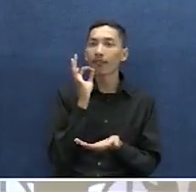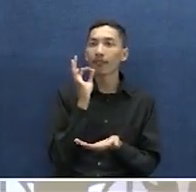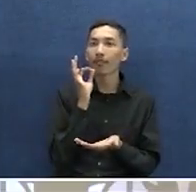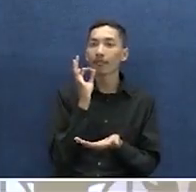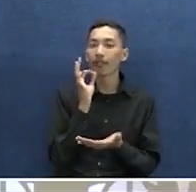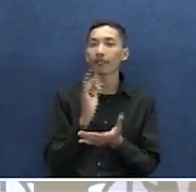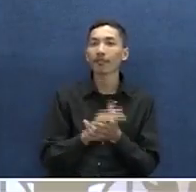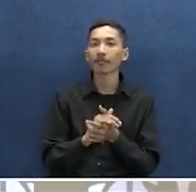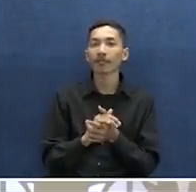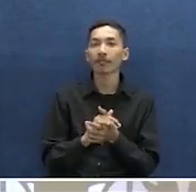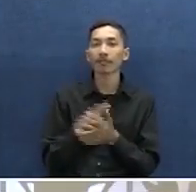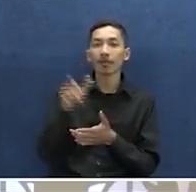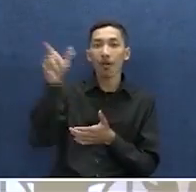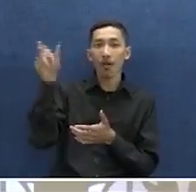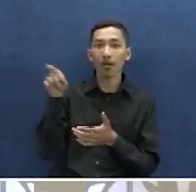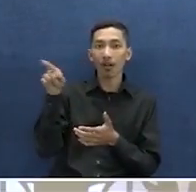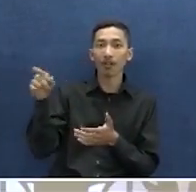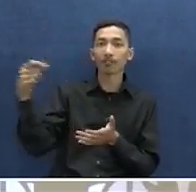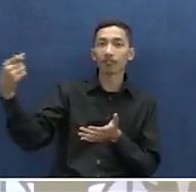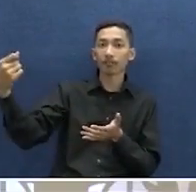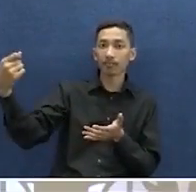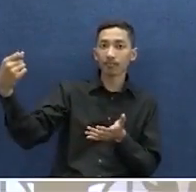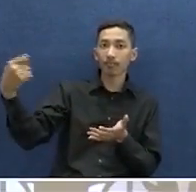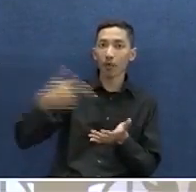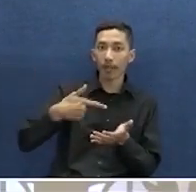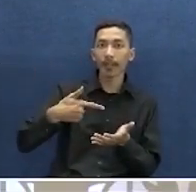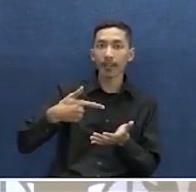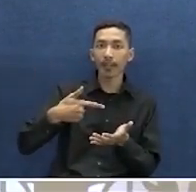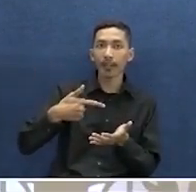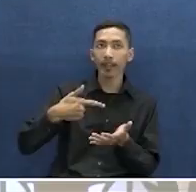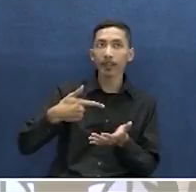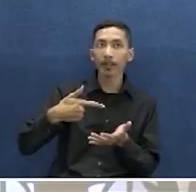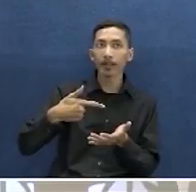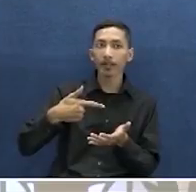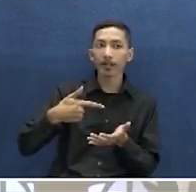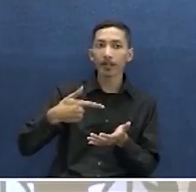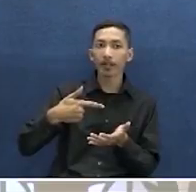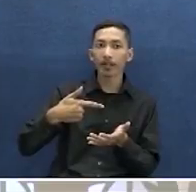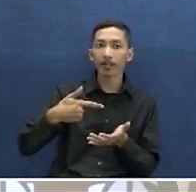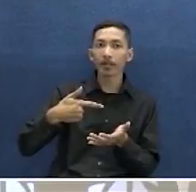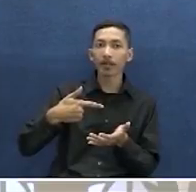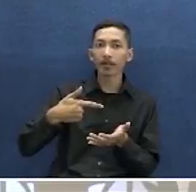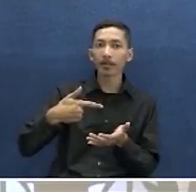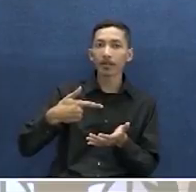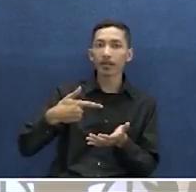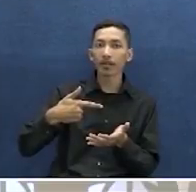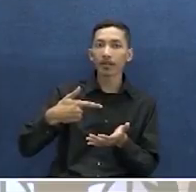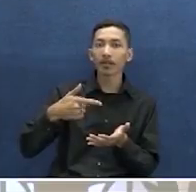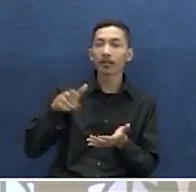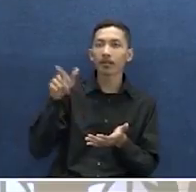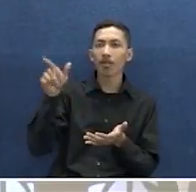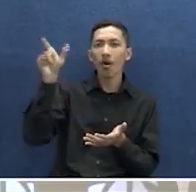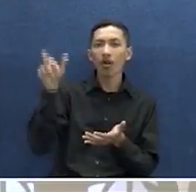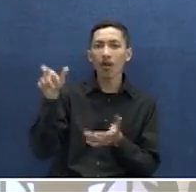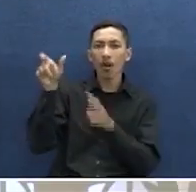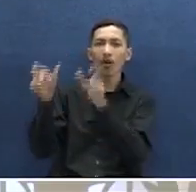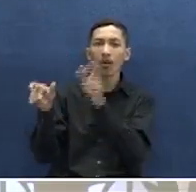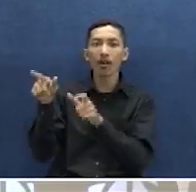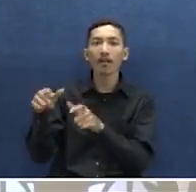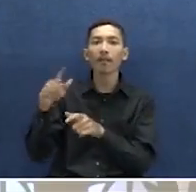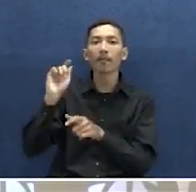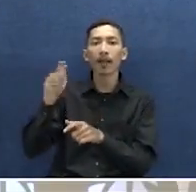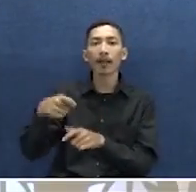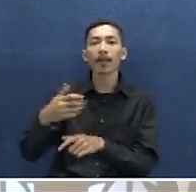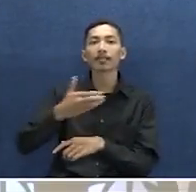novance lagi saya lagi yang booking tempat aku semuanya nikob orang yang pakai cadar orang yang pakai Niko